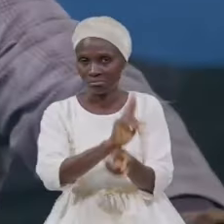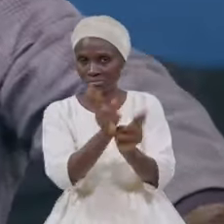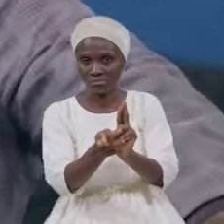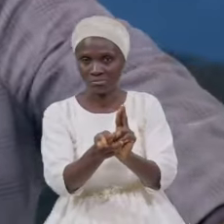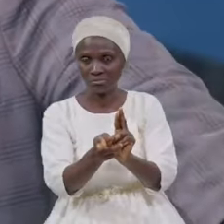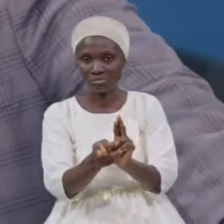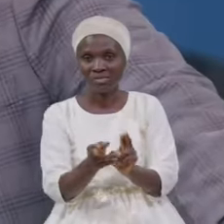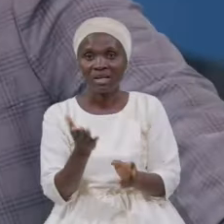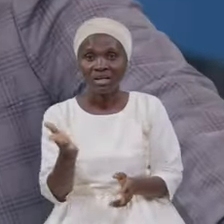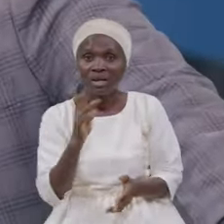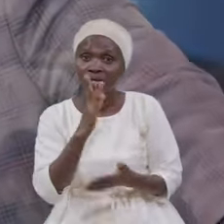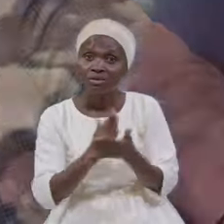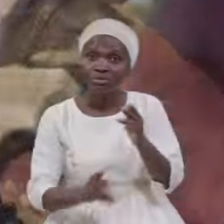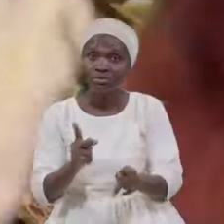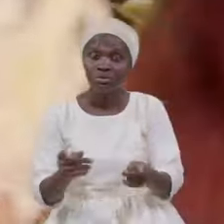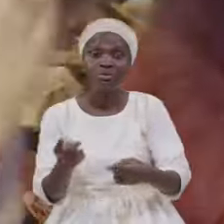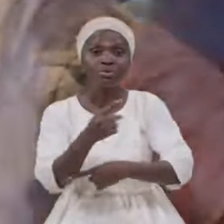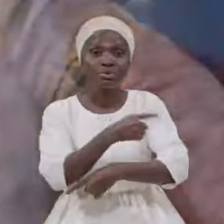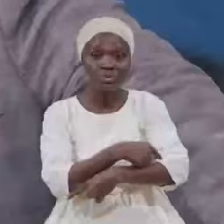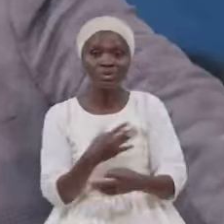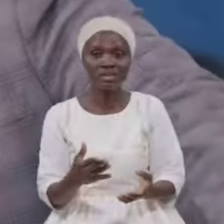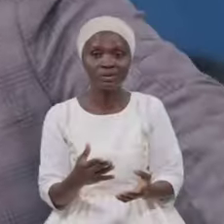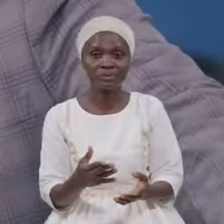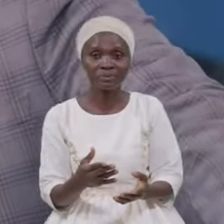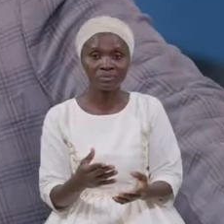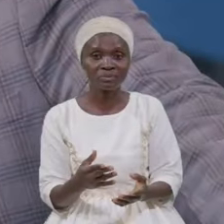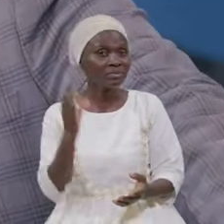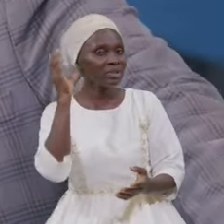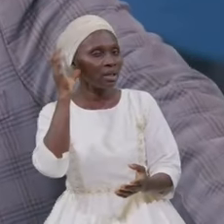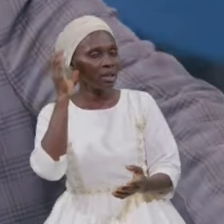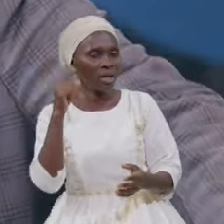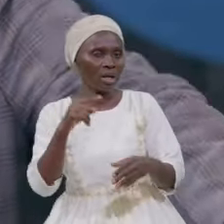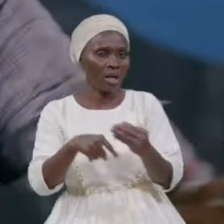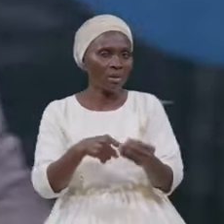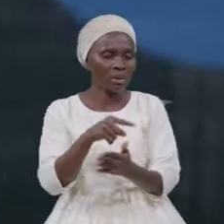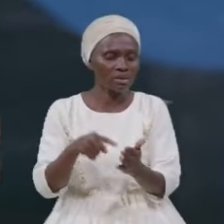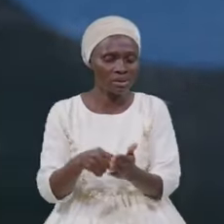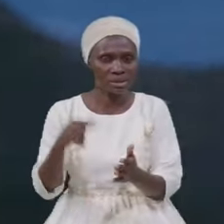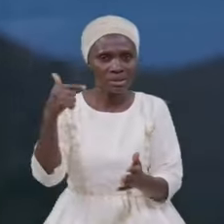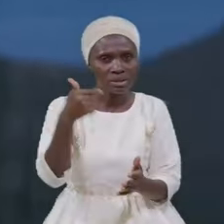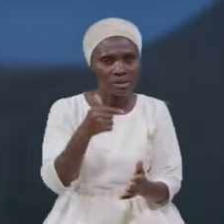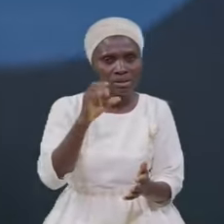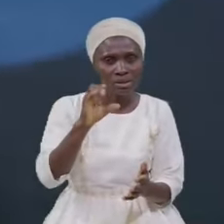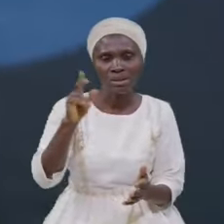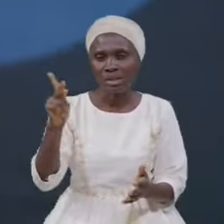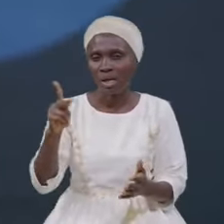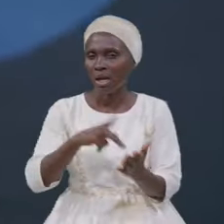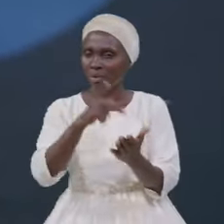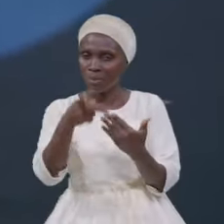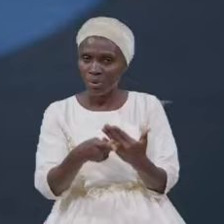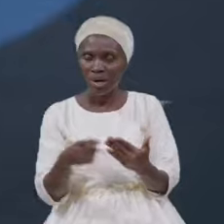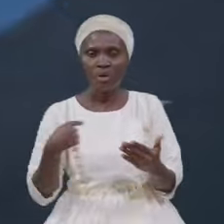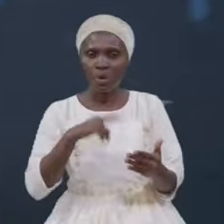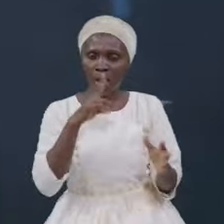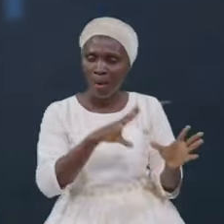ont entendu parler depuis, nous avons amené jusqu'à passer par là. Maintenant, nous sommes venus dans